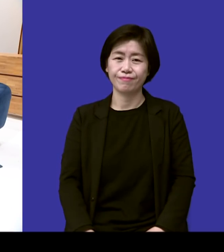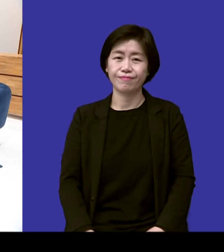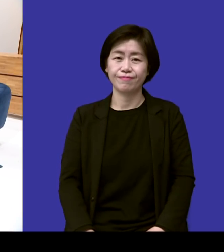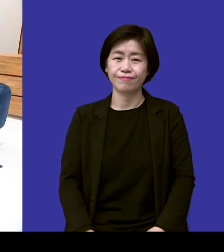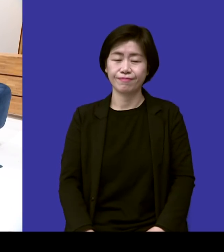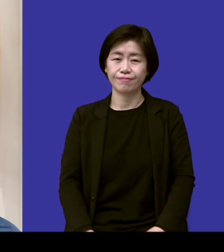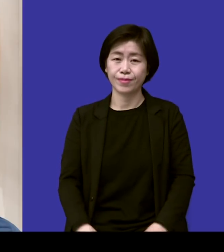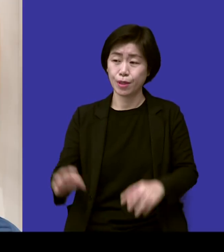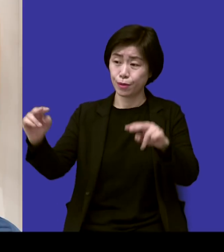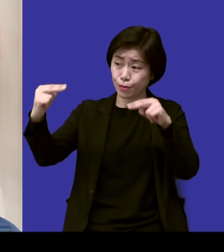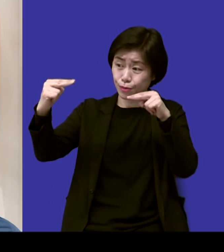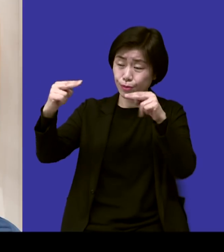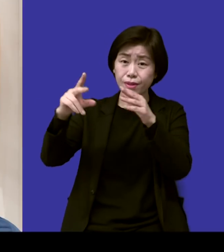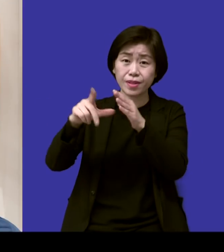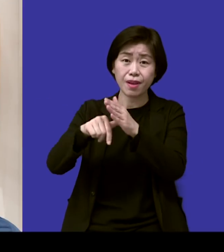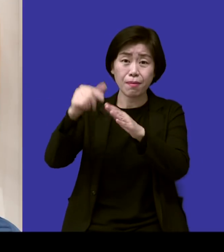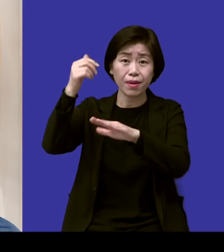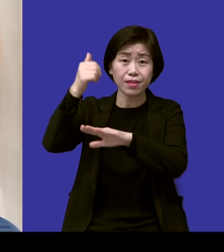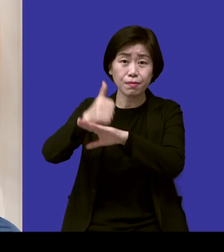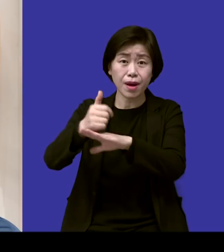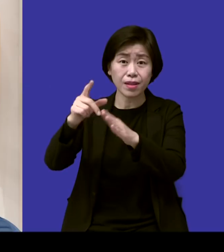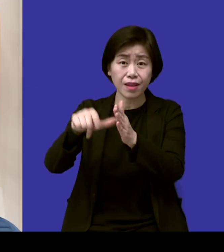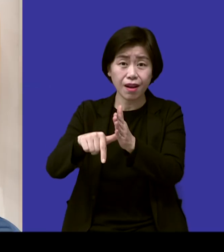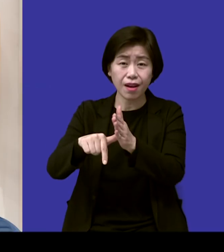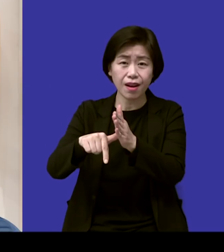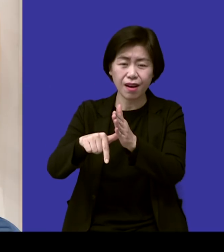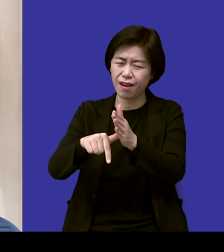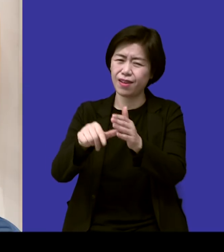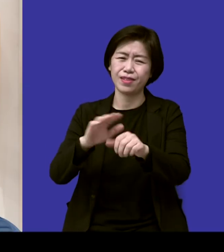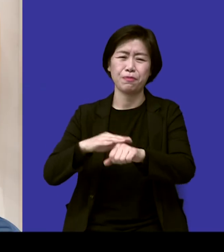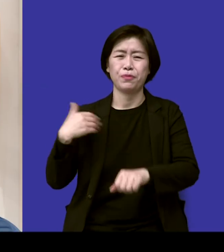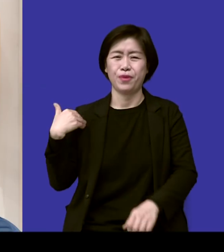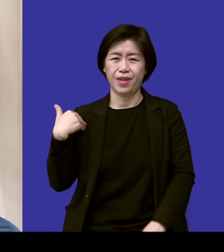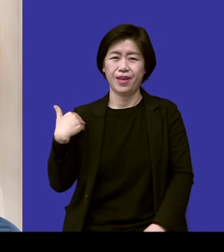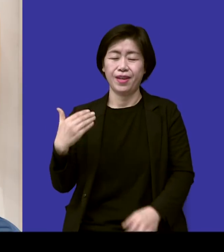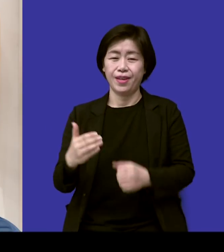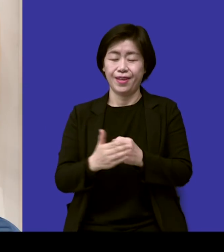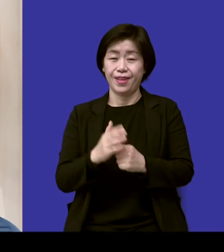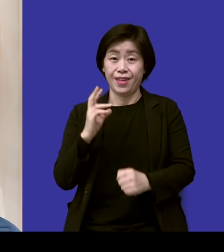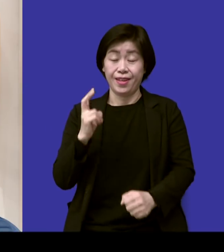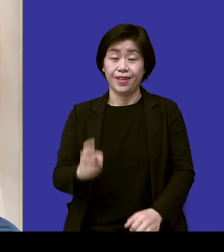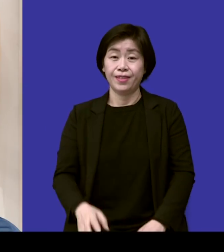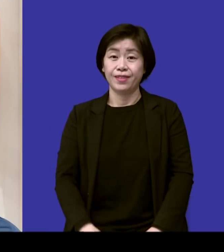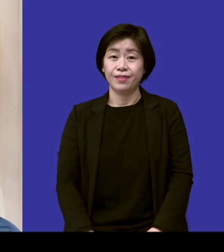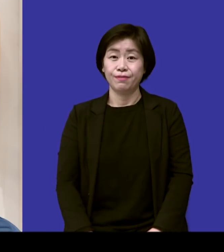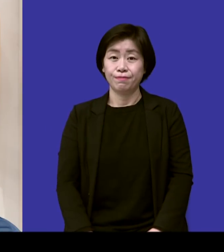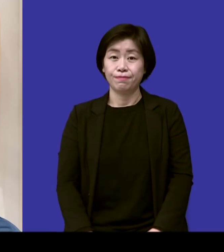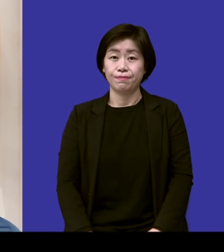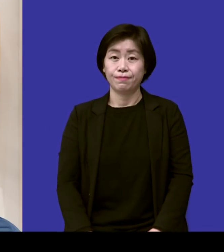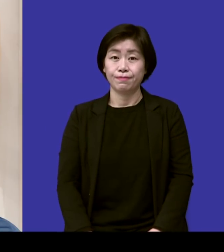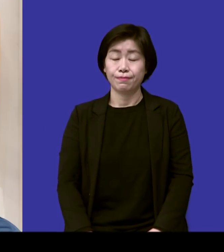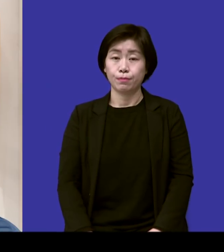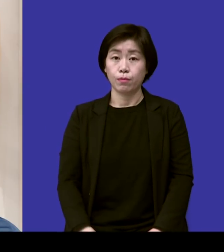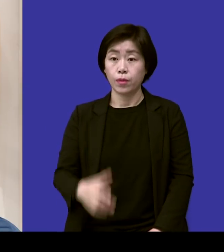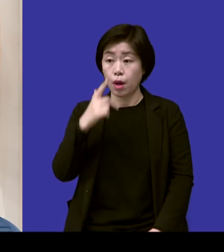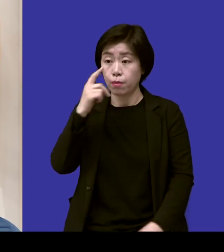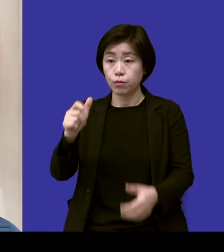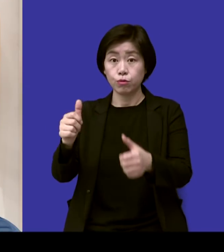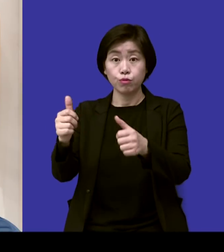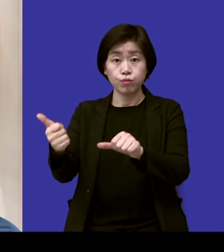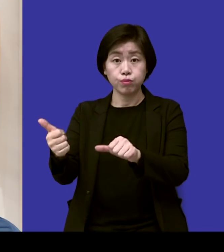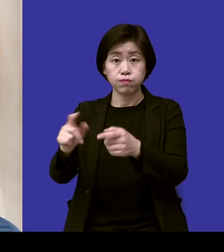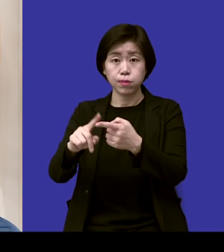저 알았으면 그렇죠. 더 많이 표현하고 네. 했을 텐데 심지어 너무 충격을 받아서 저는